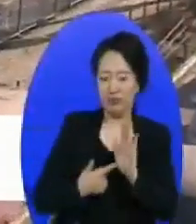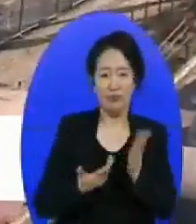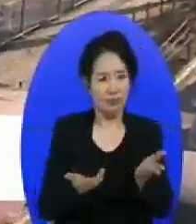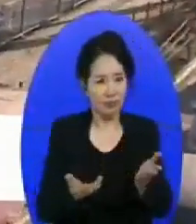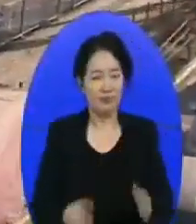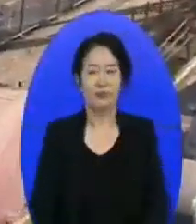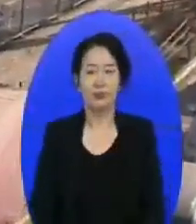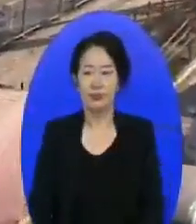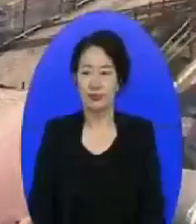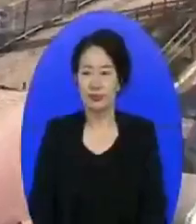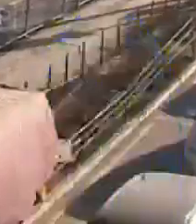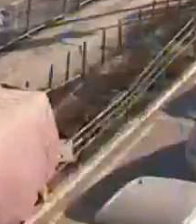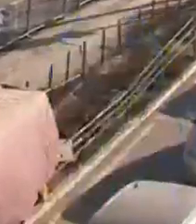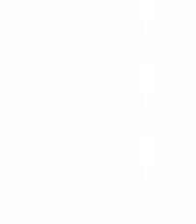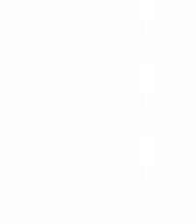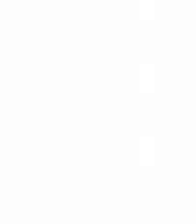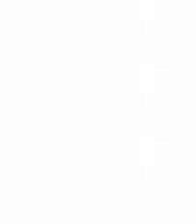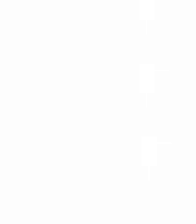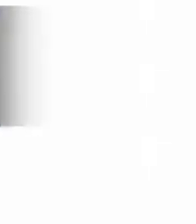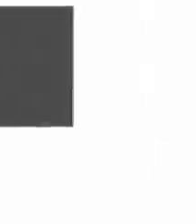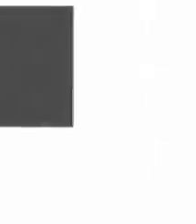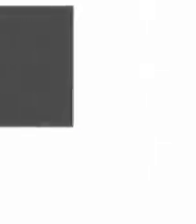байна.